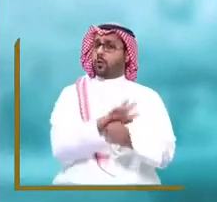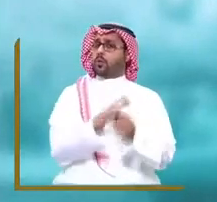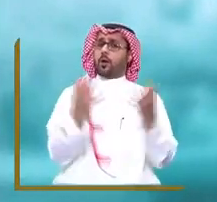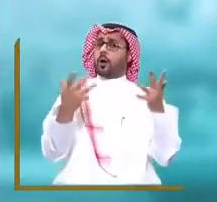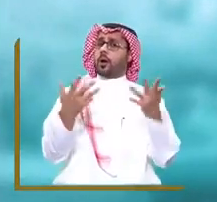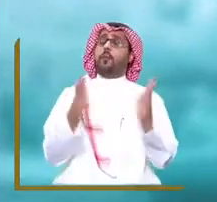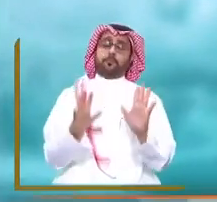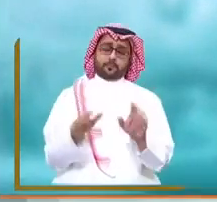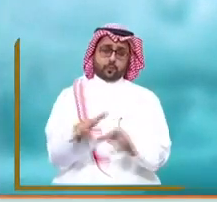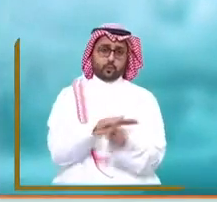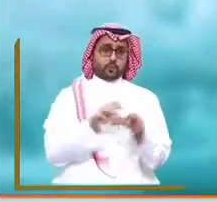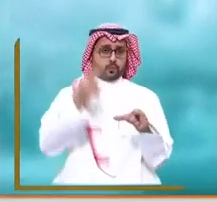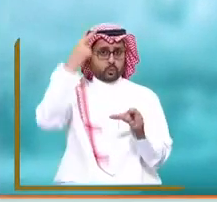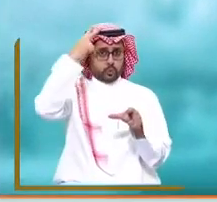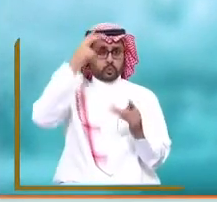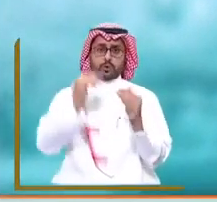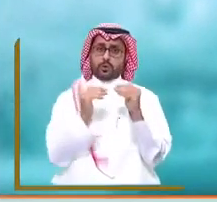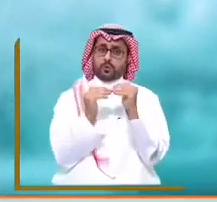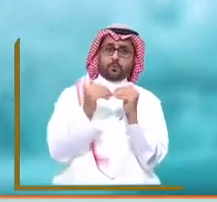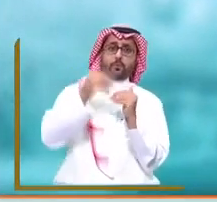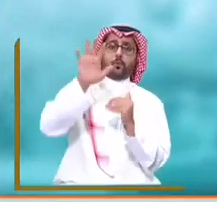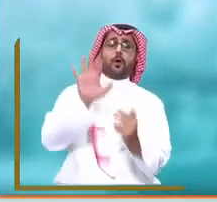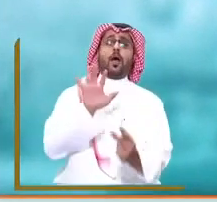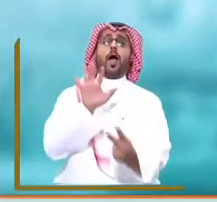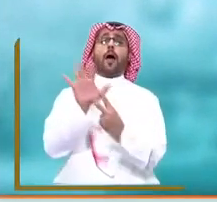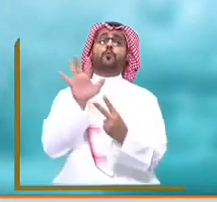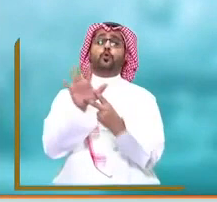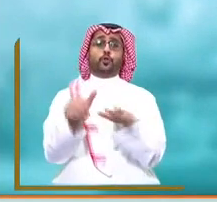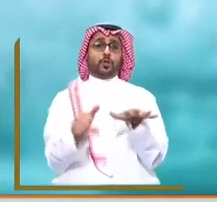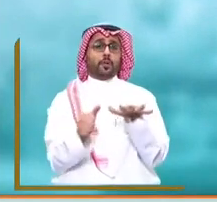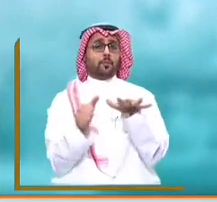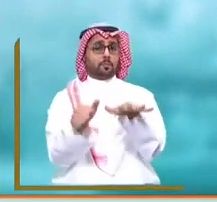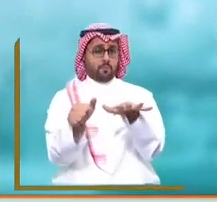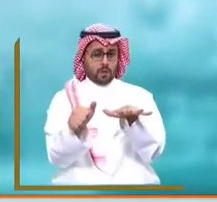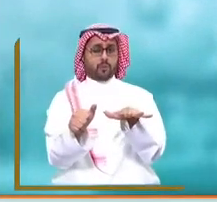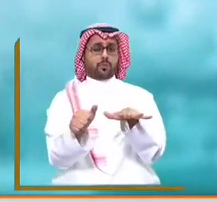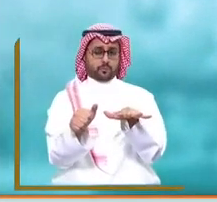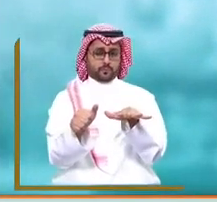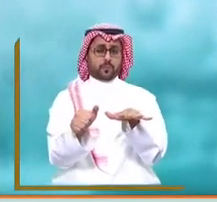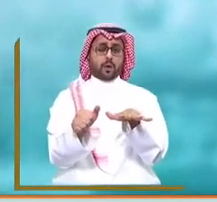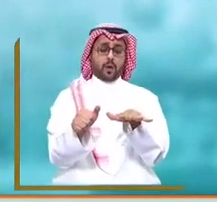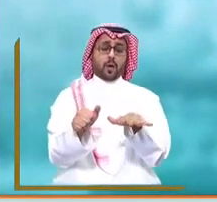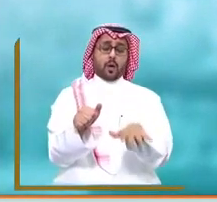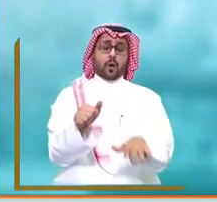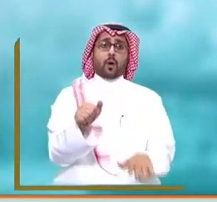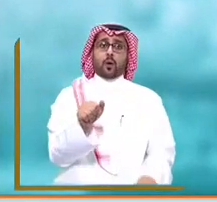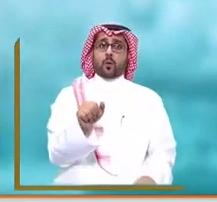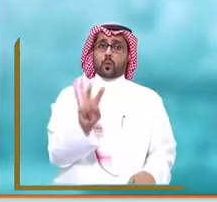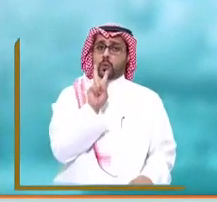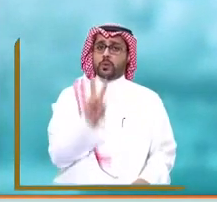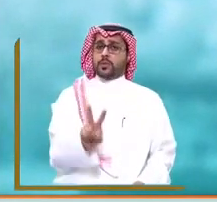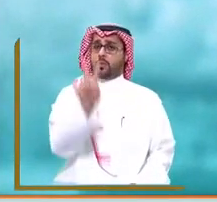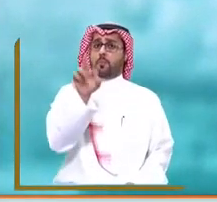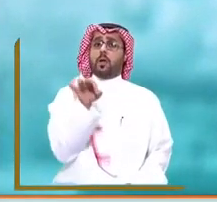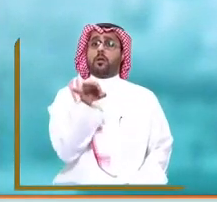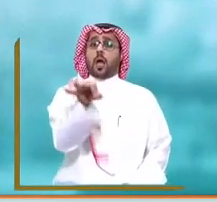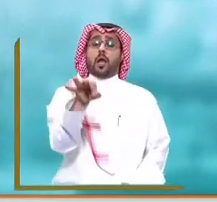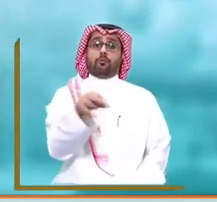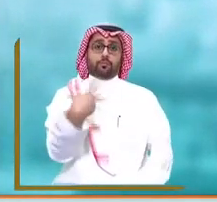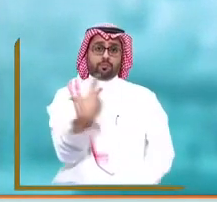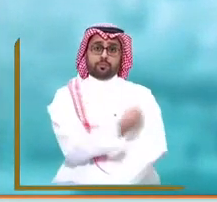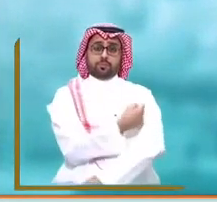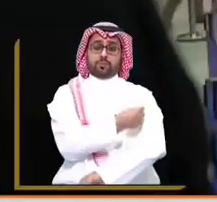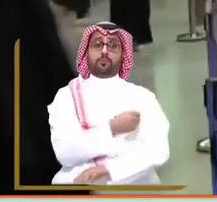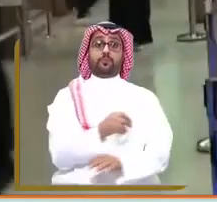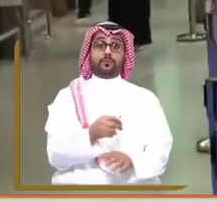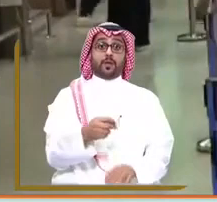تجاوز عدد جرعات لقاح كورونا المعطاة في المملكة أكثر من 25 مليون و700 ألف جرعة،